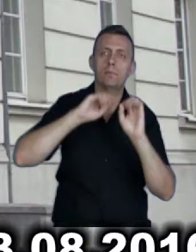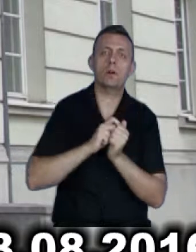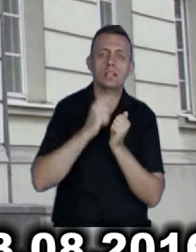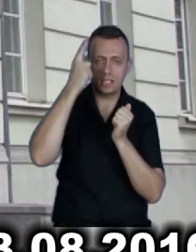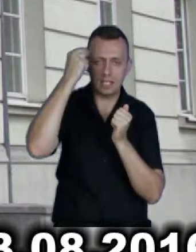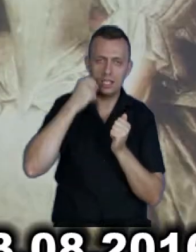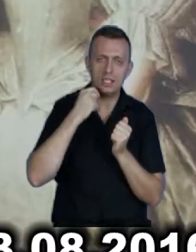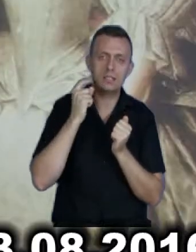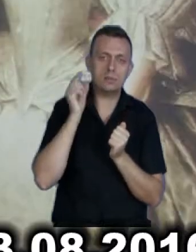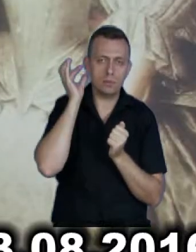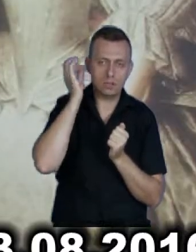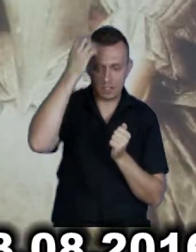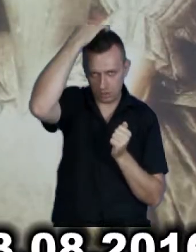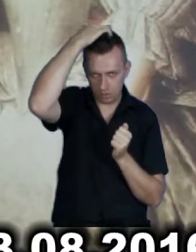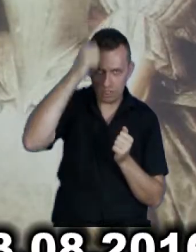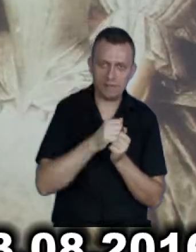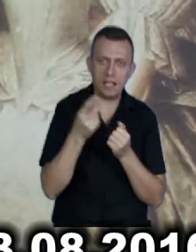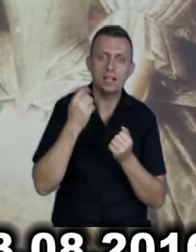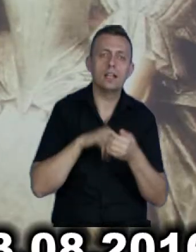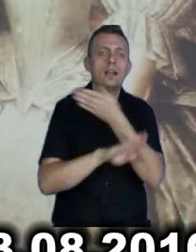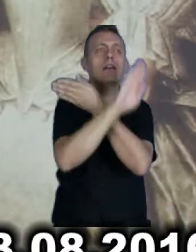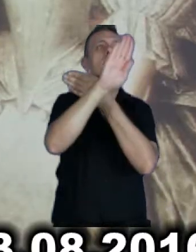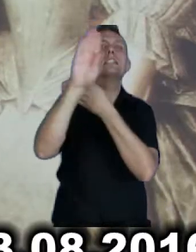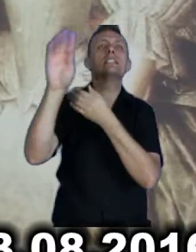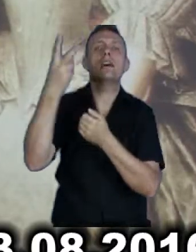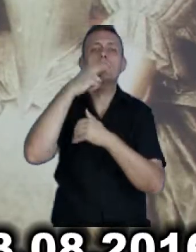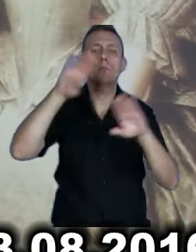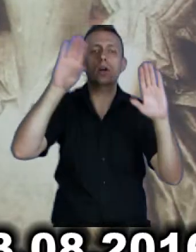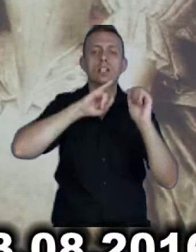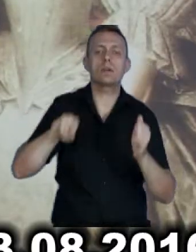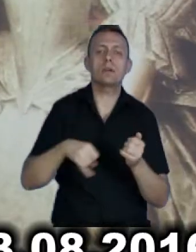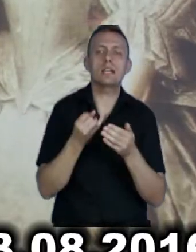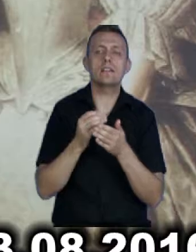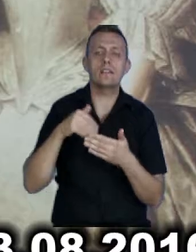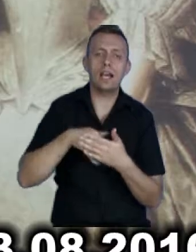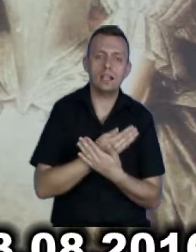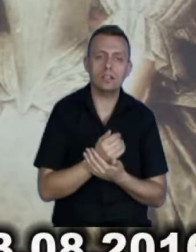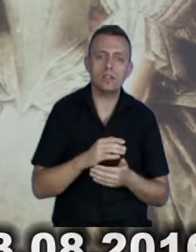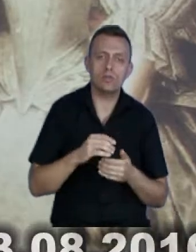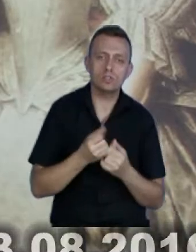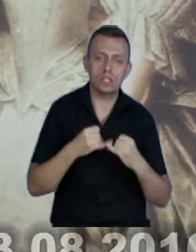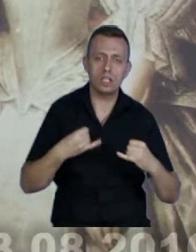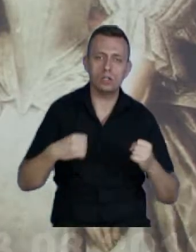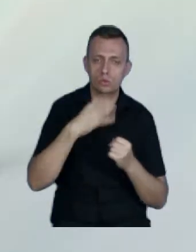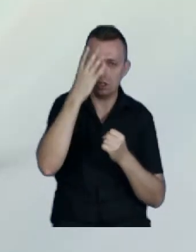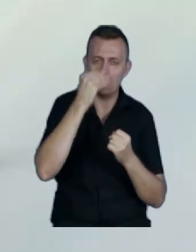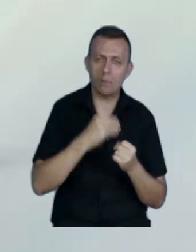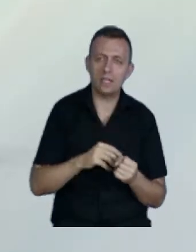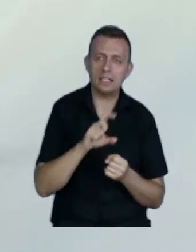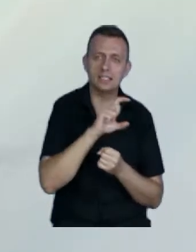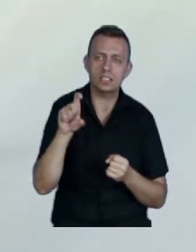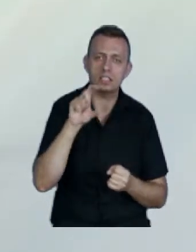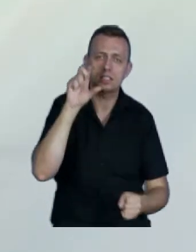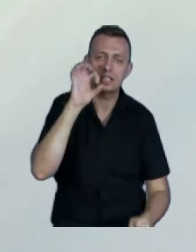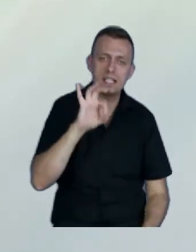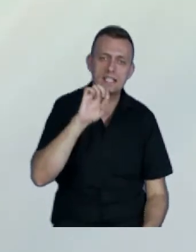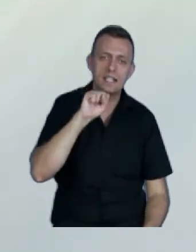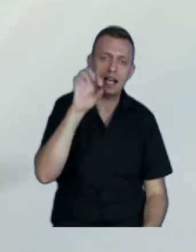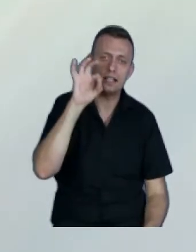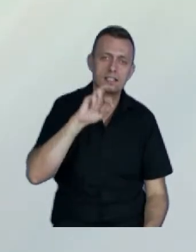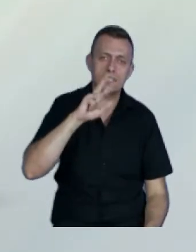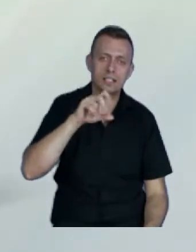18-wieczną pokazy szczudlarzy, czyli bal wenecki.